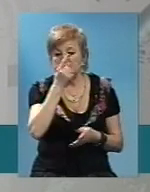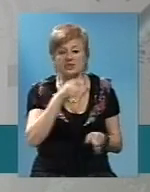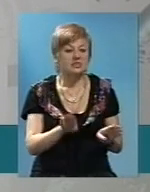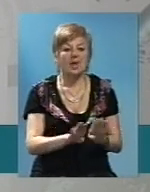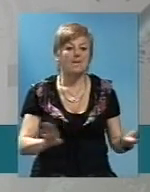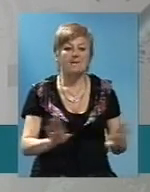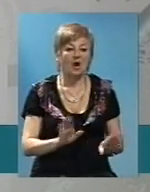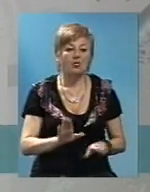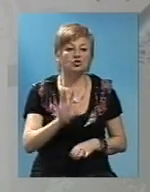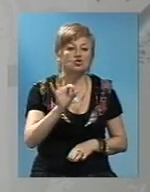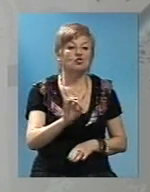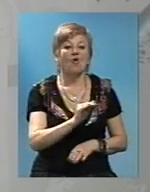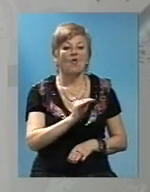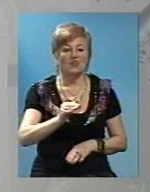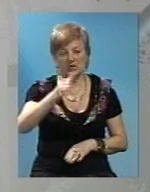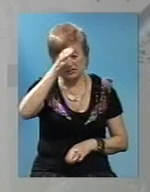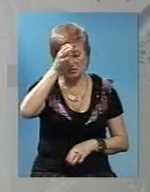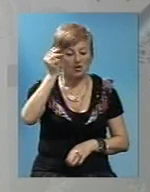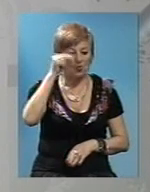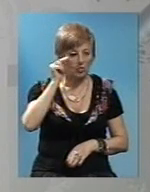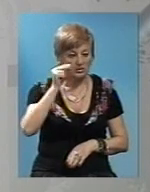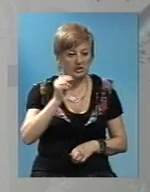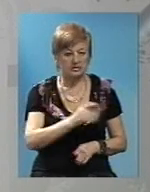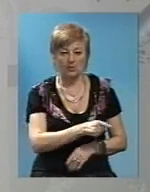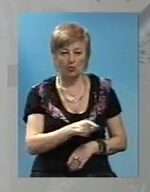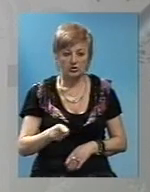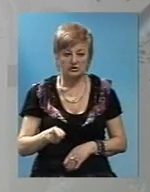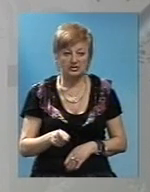на офіційний освітній процес. Власне,